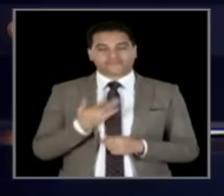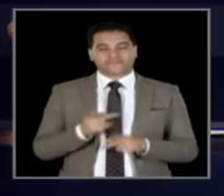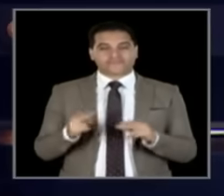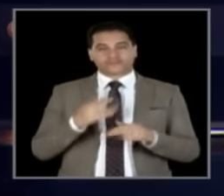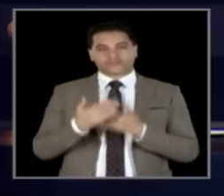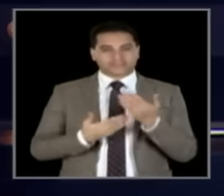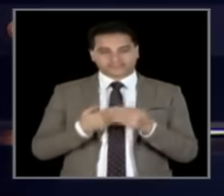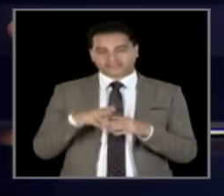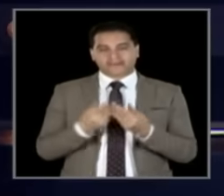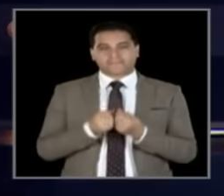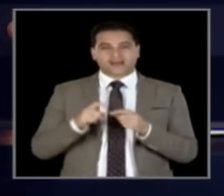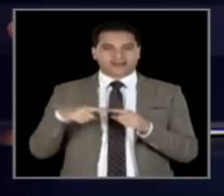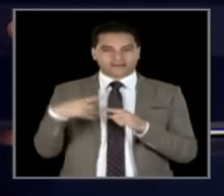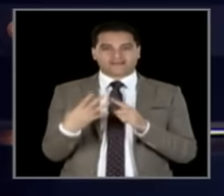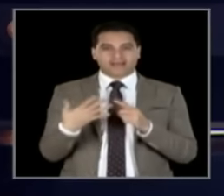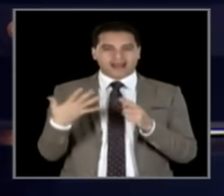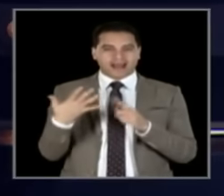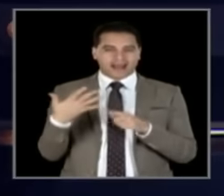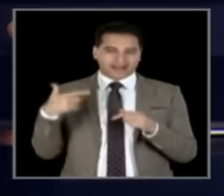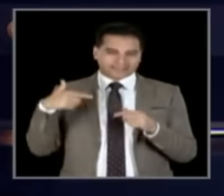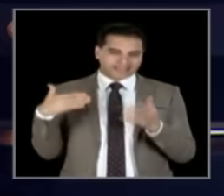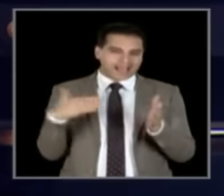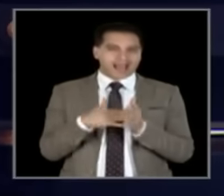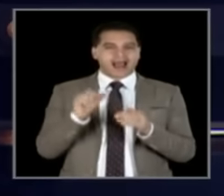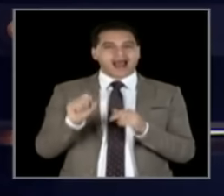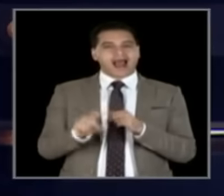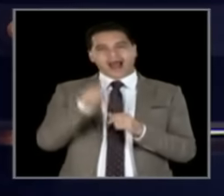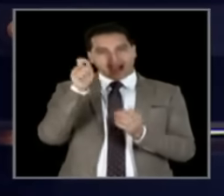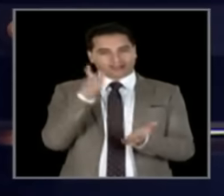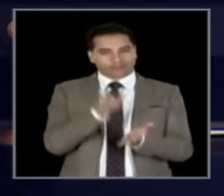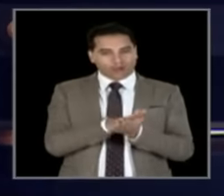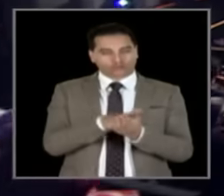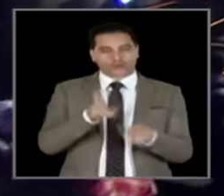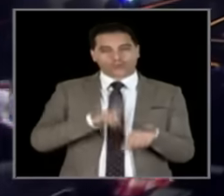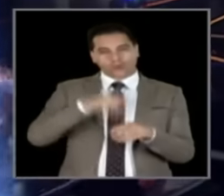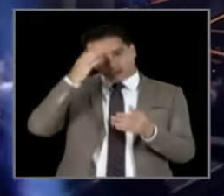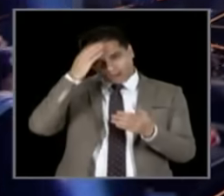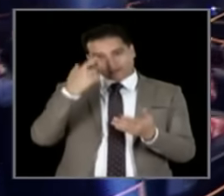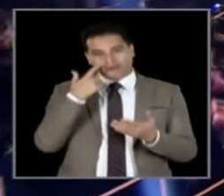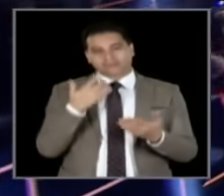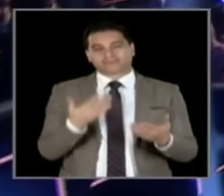هنخرج فاصل وهنرجع مرة تانية مع آخر فقرة، فقرة عجلة الحظ والعباقرة.